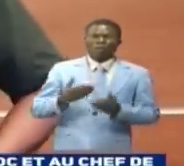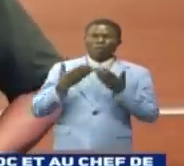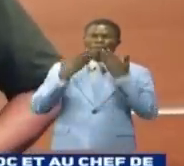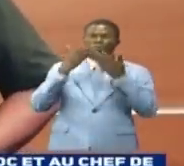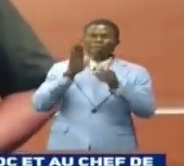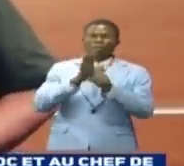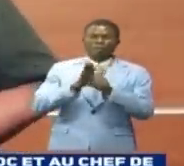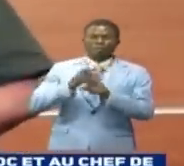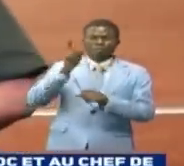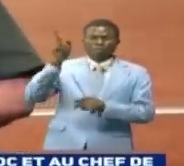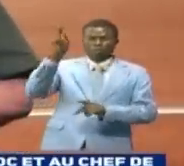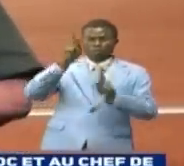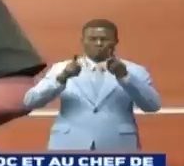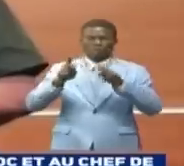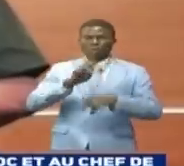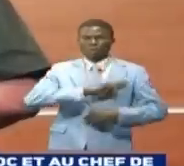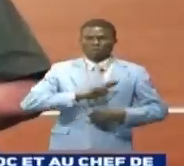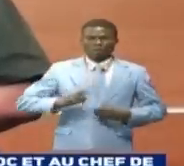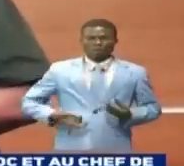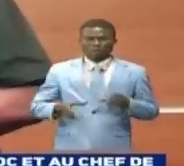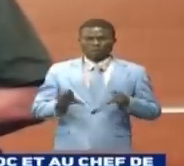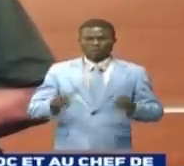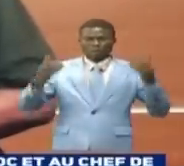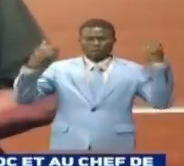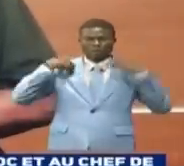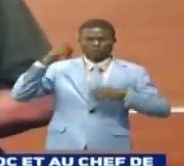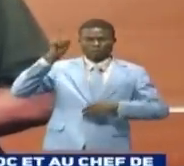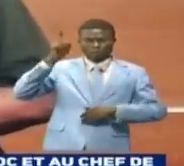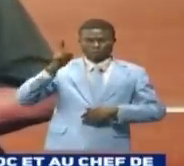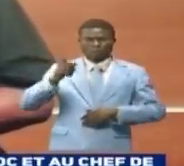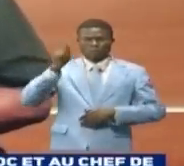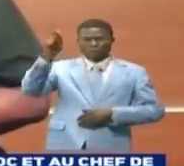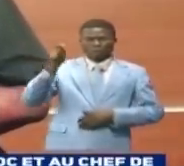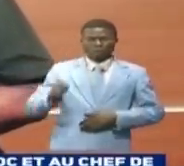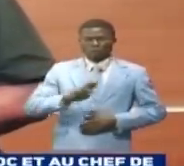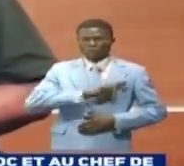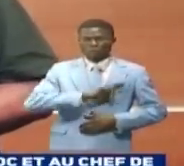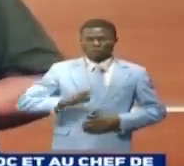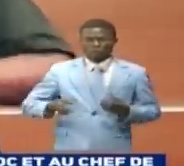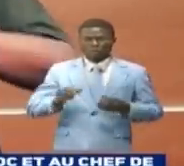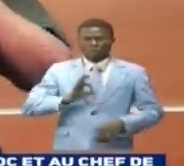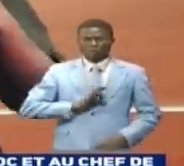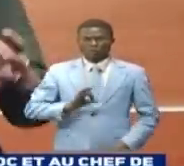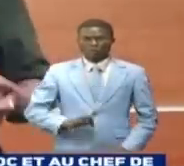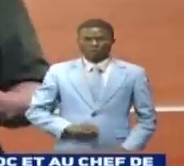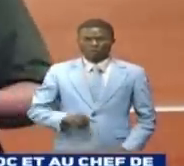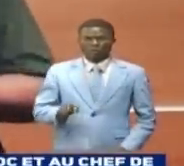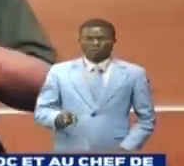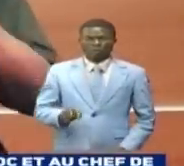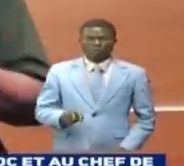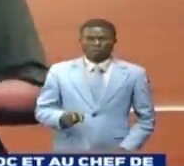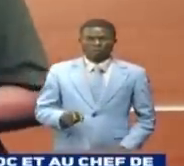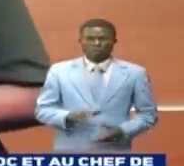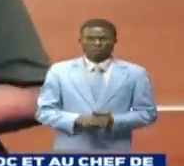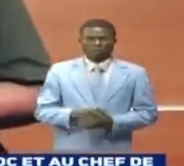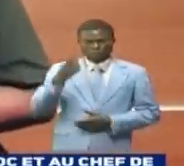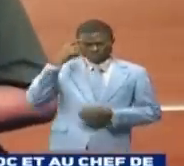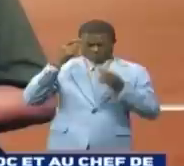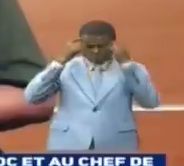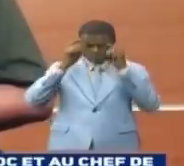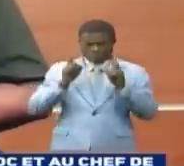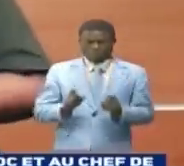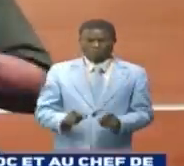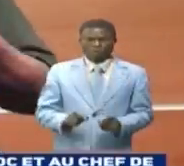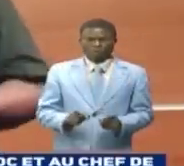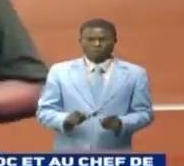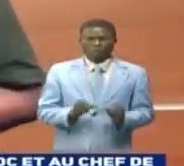le premier citoyen de la République, commandant suprême des forces armées, Félix-Antoine Tshisekedi Tshilombo, pour la décision qu'il a